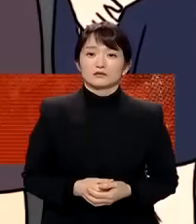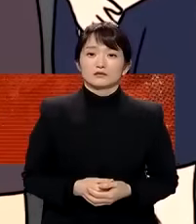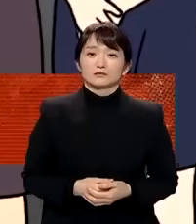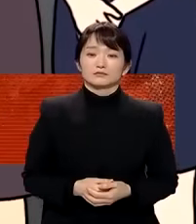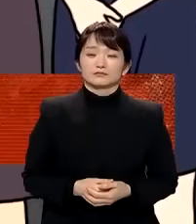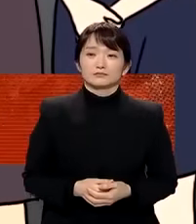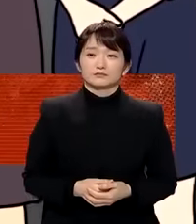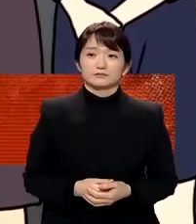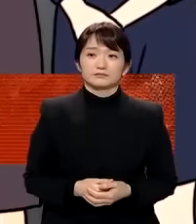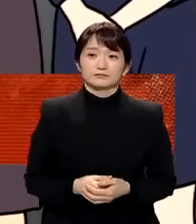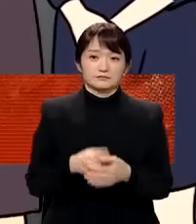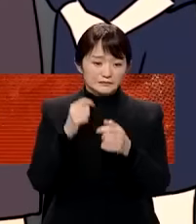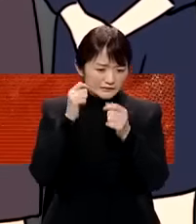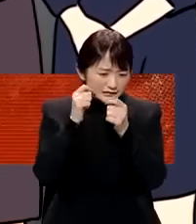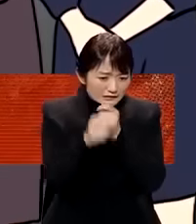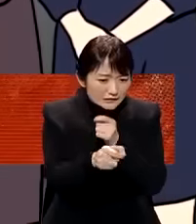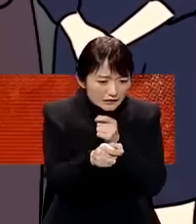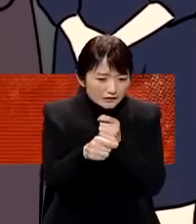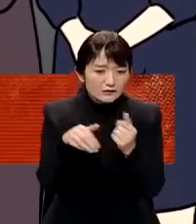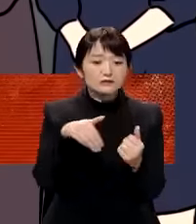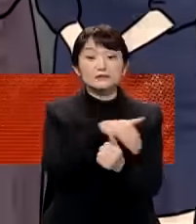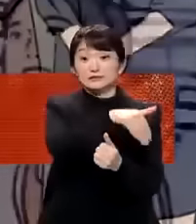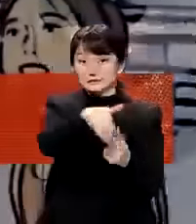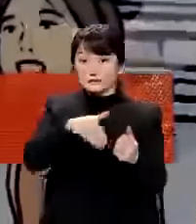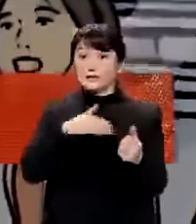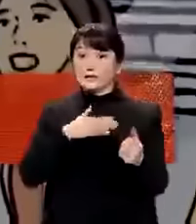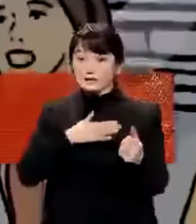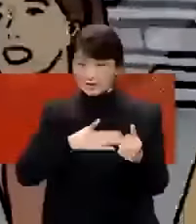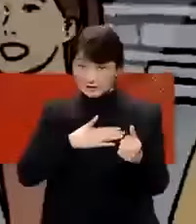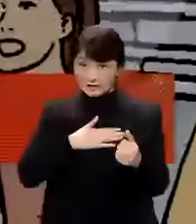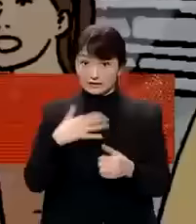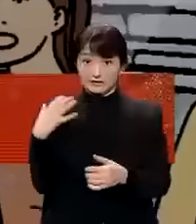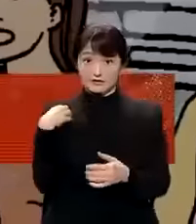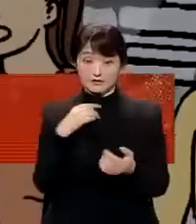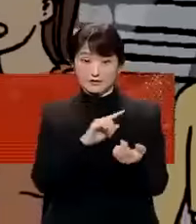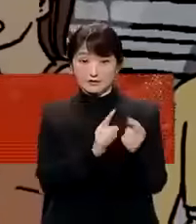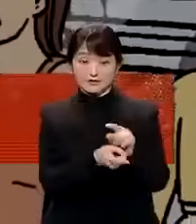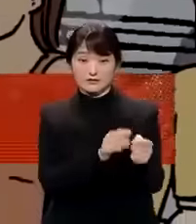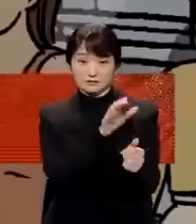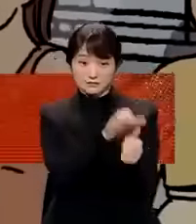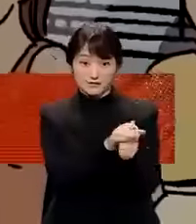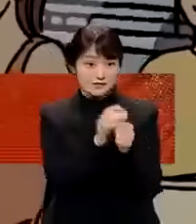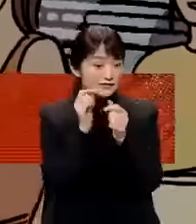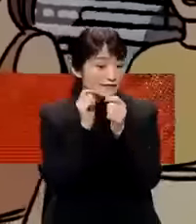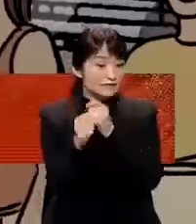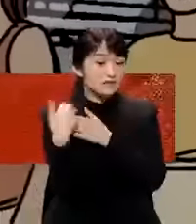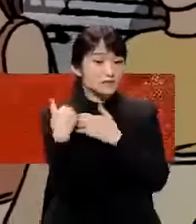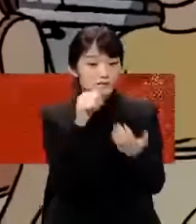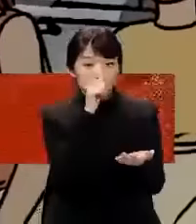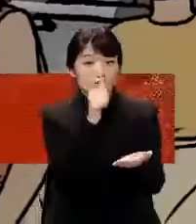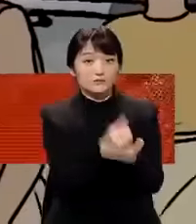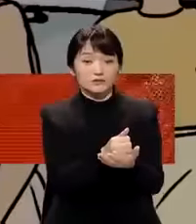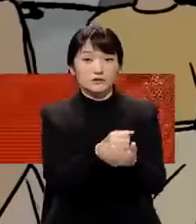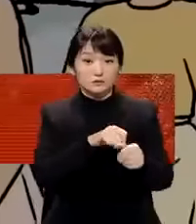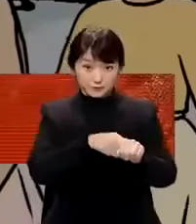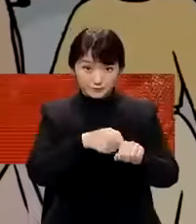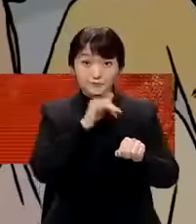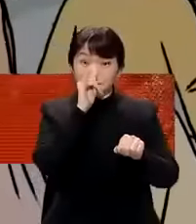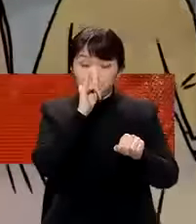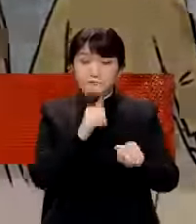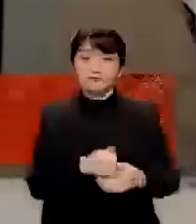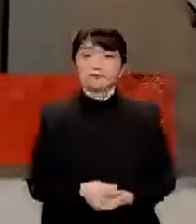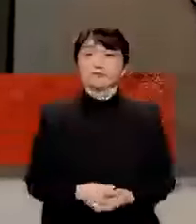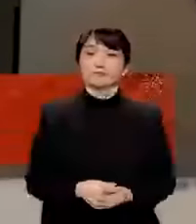치려고 한다는 상황을 잘 알고 있으면서 역할을 대행을 했을 경우에는 사기죄에 방조범으로 처벌된 사례도 있긴 합니다